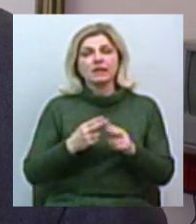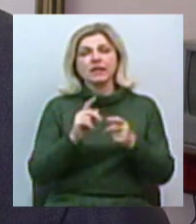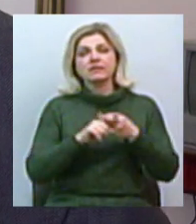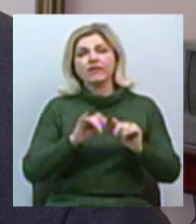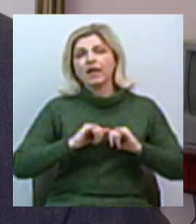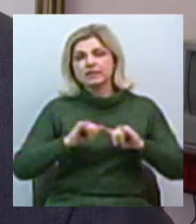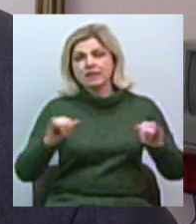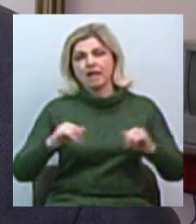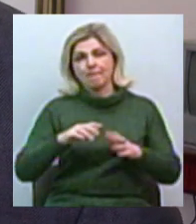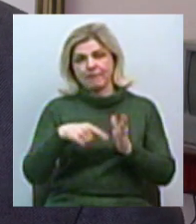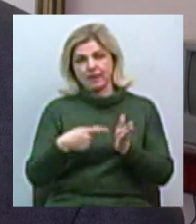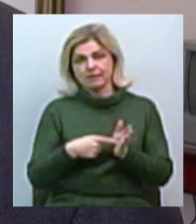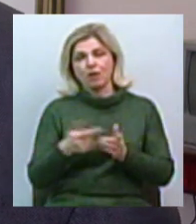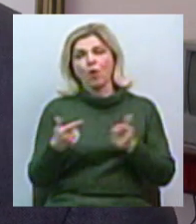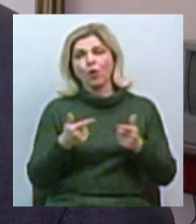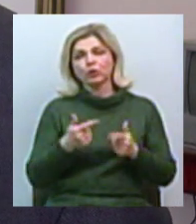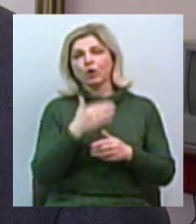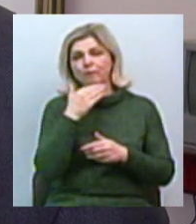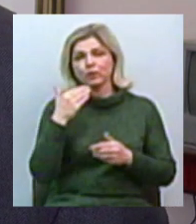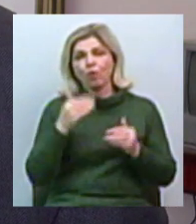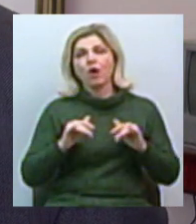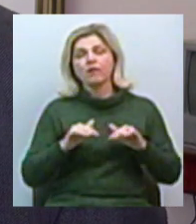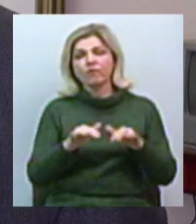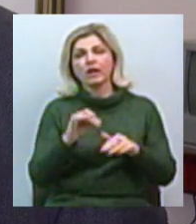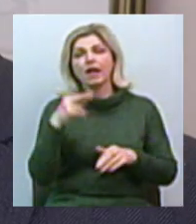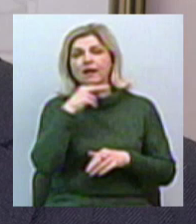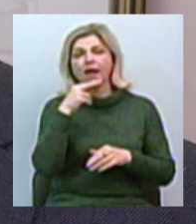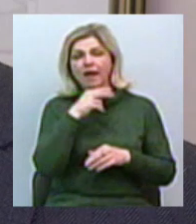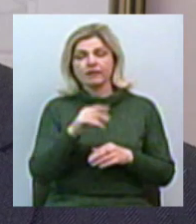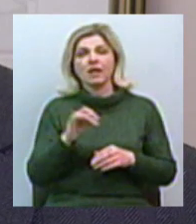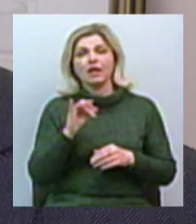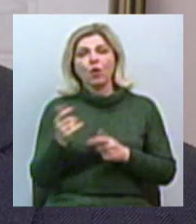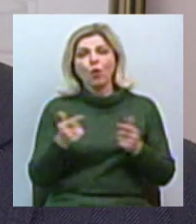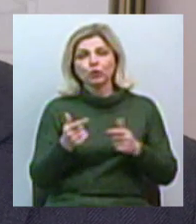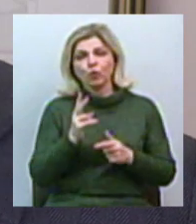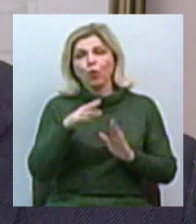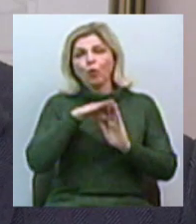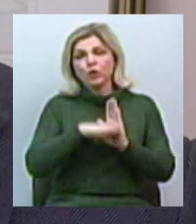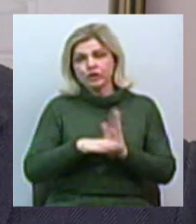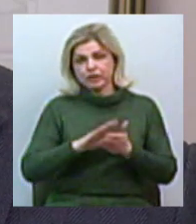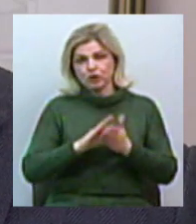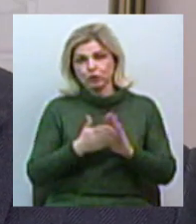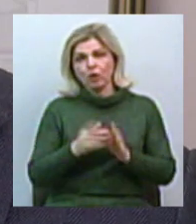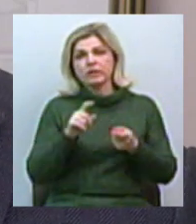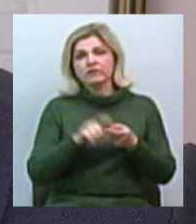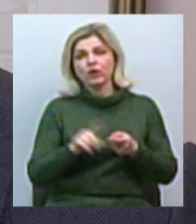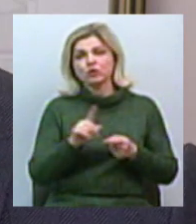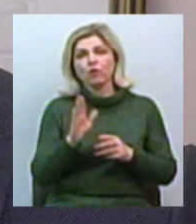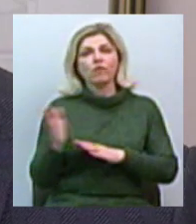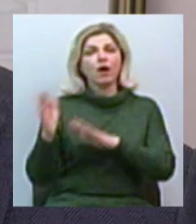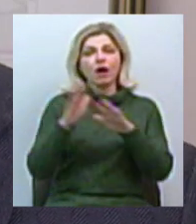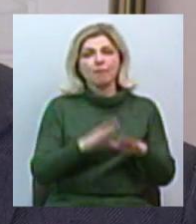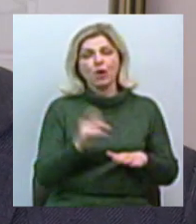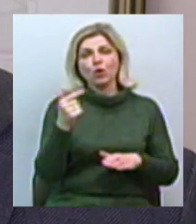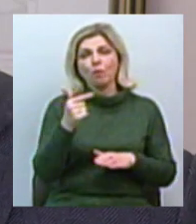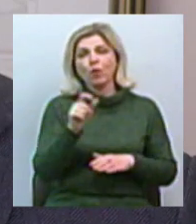міста. Готується цілий комплекс заходів та реагенти. Тобто ми готуємось до погіршення ситуації у зв'язку з прибуттям громадян України